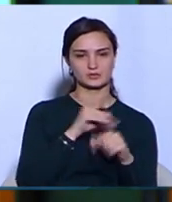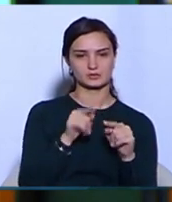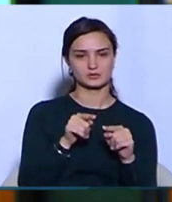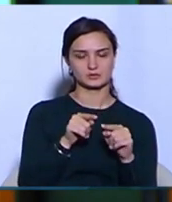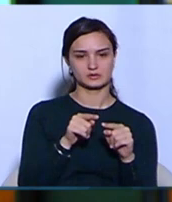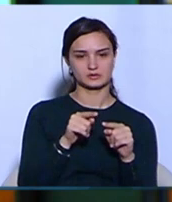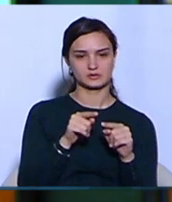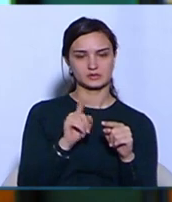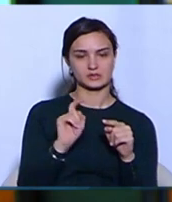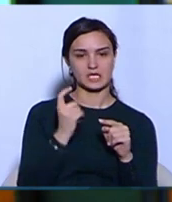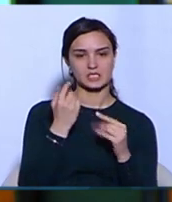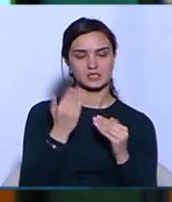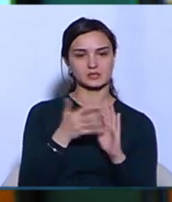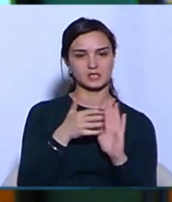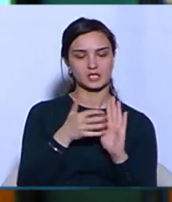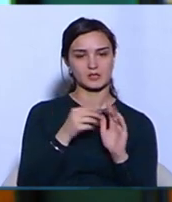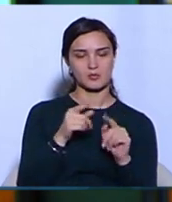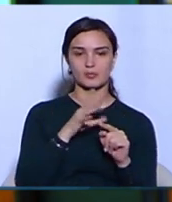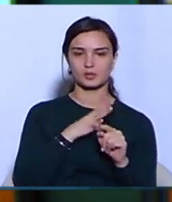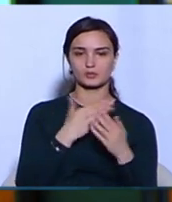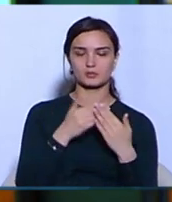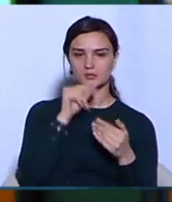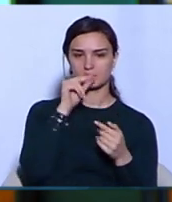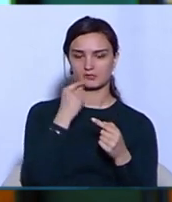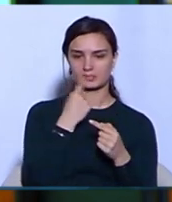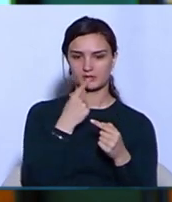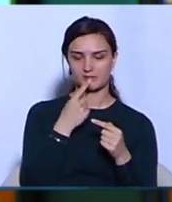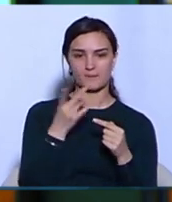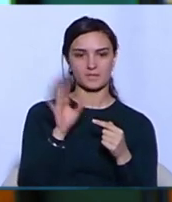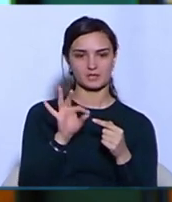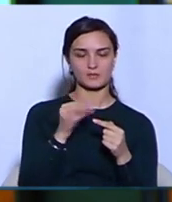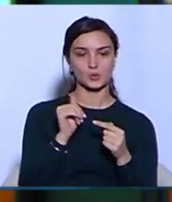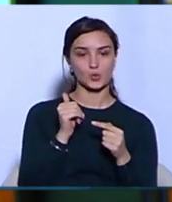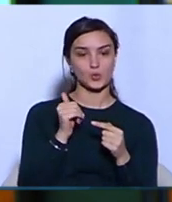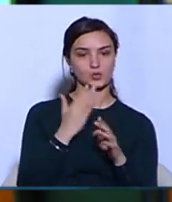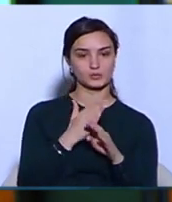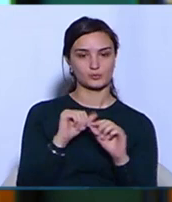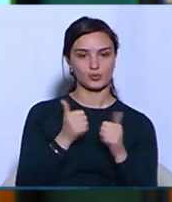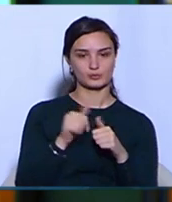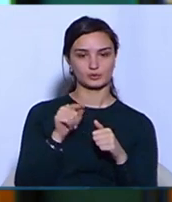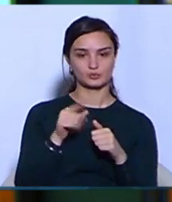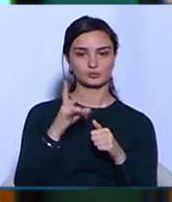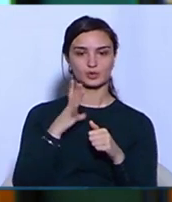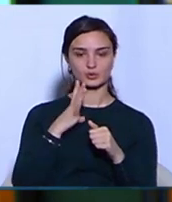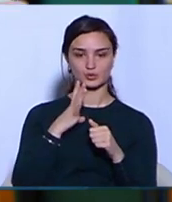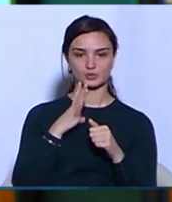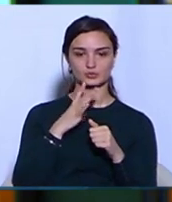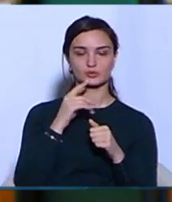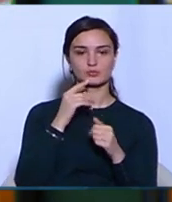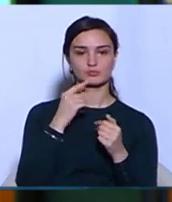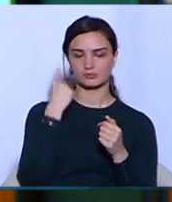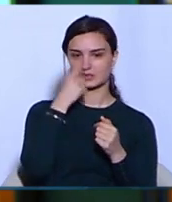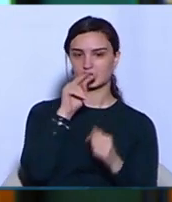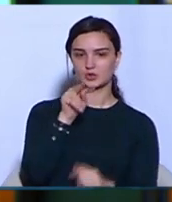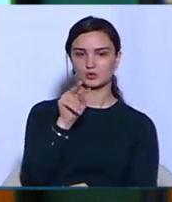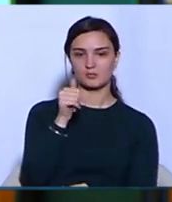წარმოსდგენილი ხარისხობრივი დეფიციტით. ანუ იყოს მეტყველება, მაგრამ როგორი სახით? იყოს ზერითი კონტაქტი,